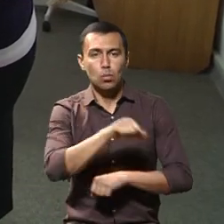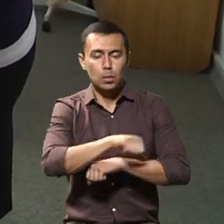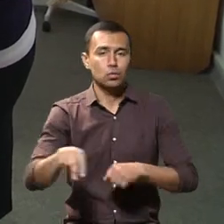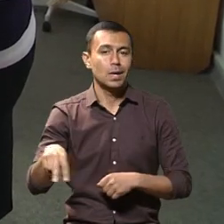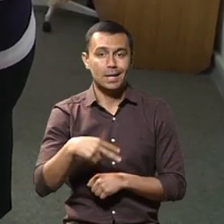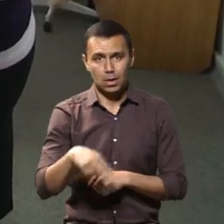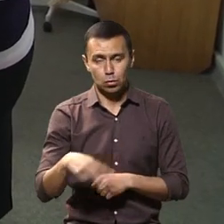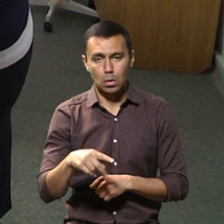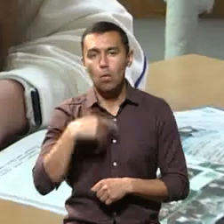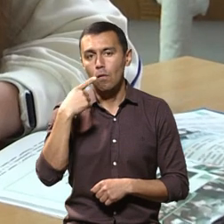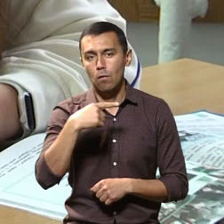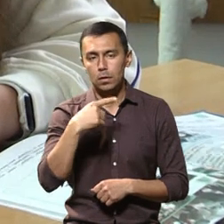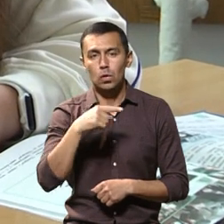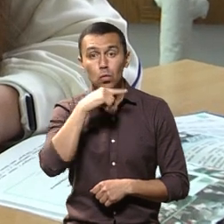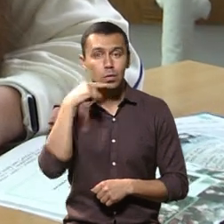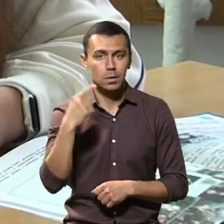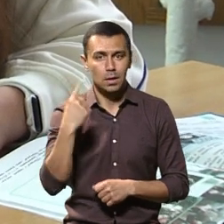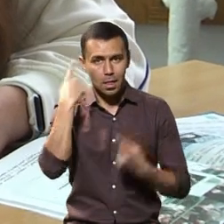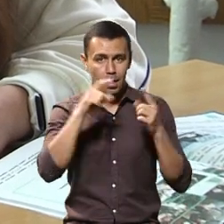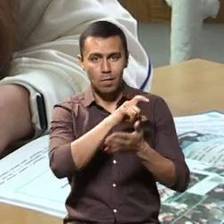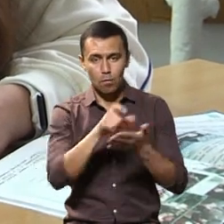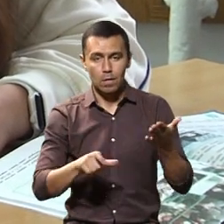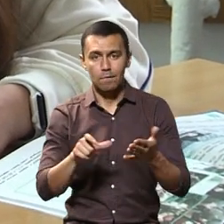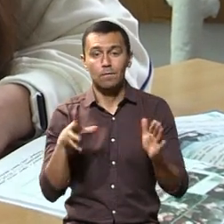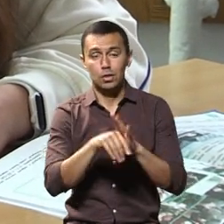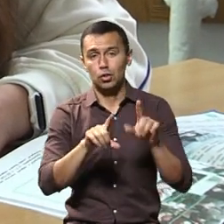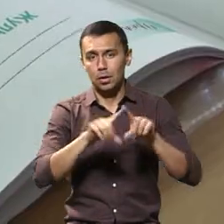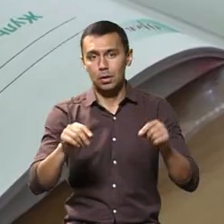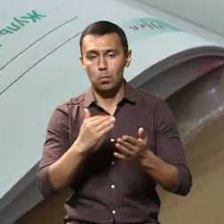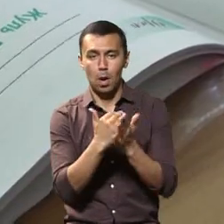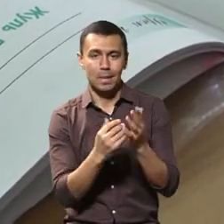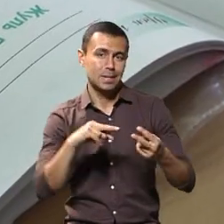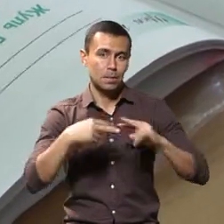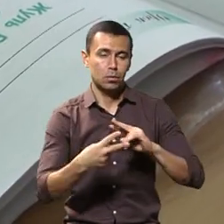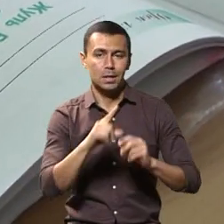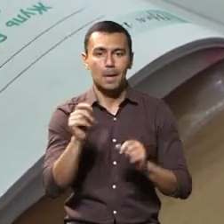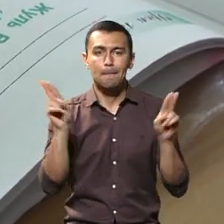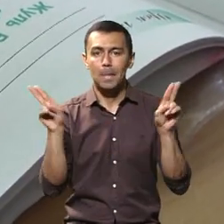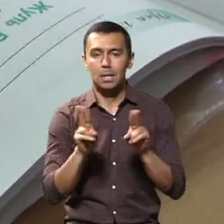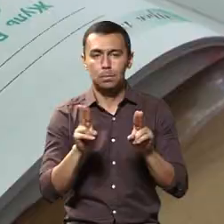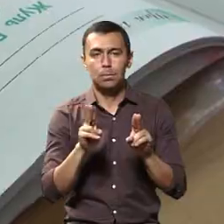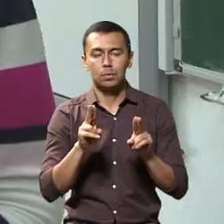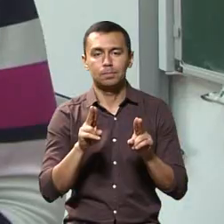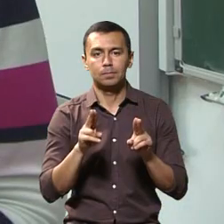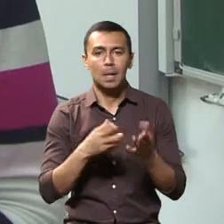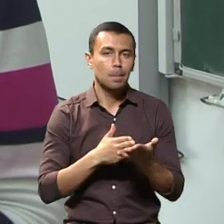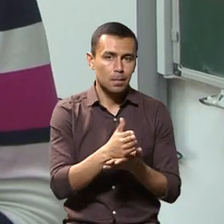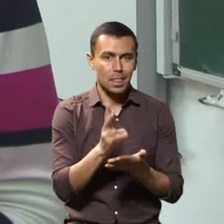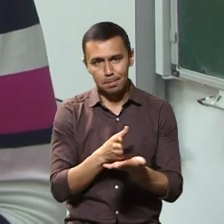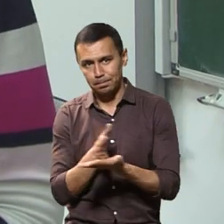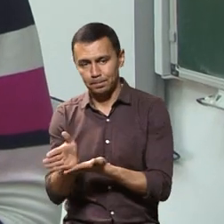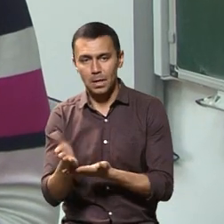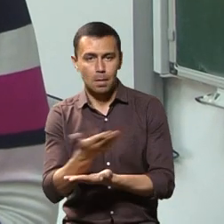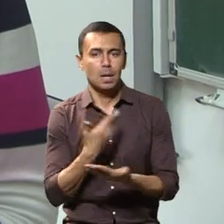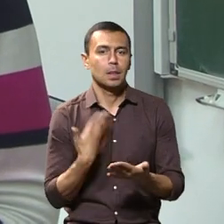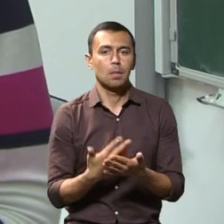Тамара Кам'янецька говорить, російські твори в шкільній програмі замінюють в основному за принципом жанр на жанр. Ми, до